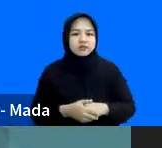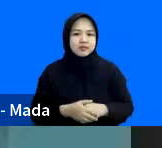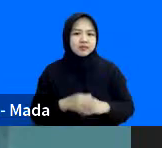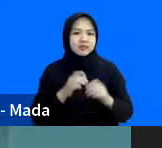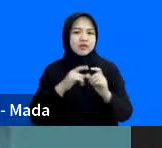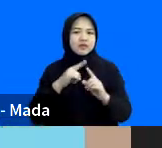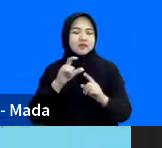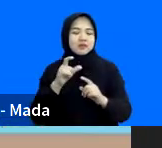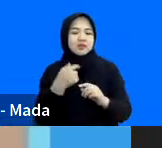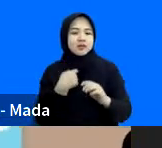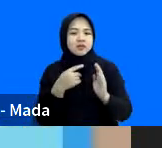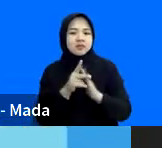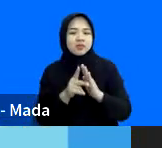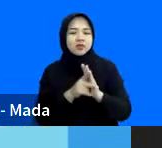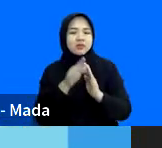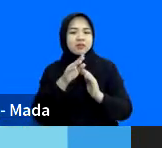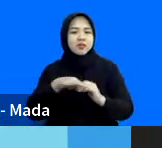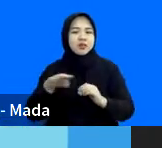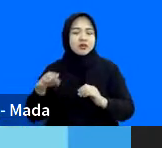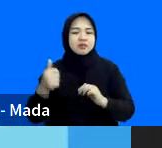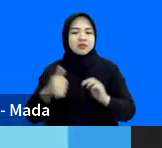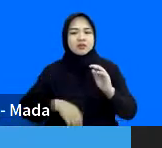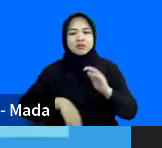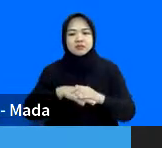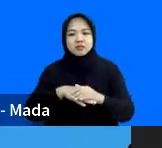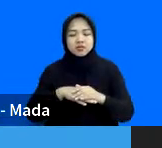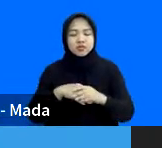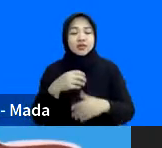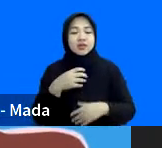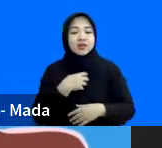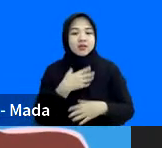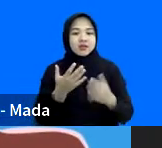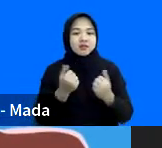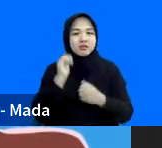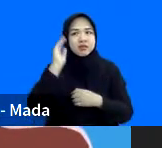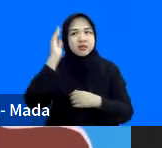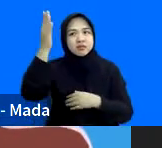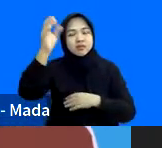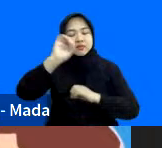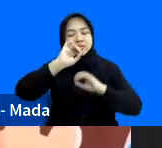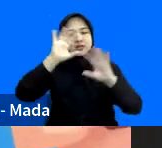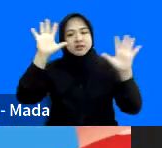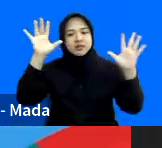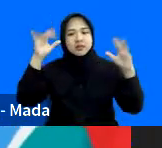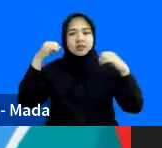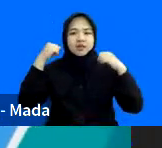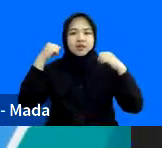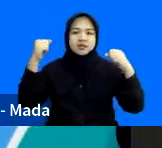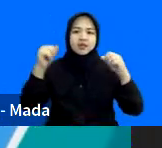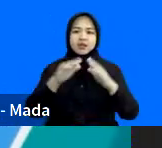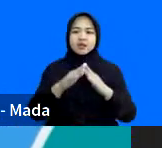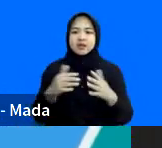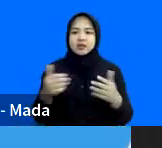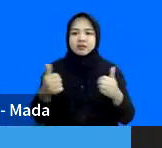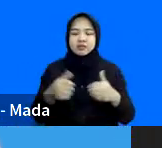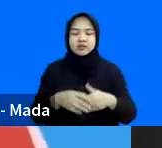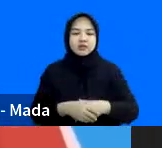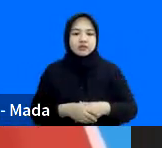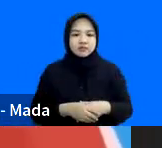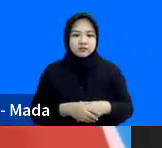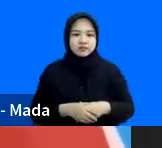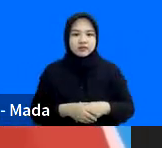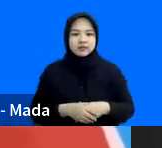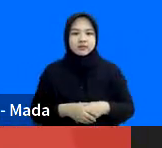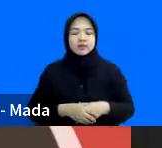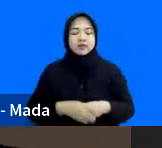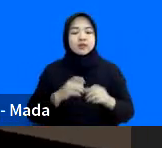memiliki program untuk setiap anak dapat dipenuhi hak-haknya, mendapatkan masa depan yang cerah, sehat, dan aman. Di samping itu,